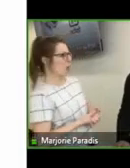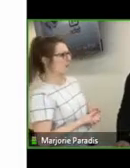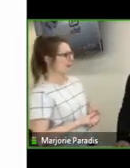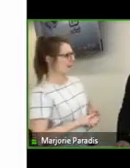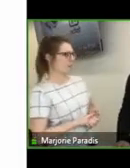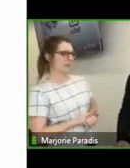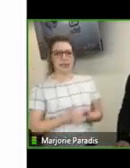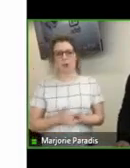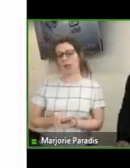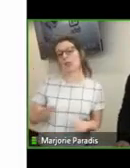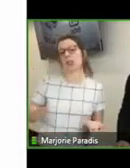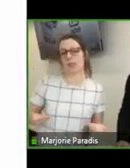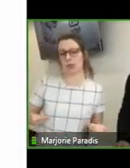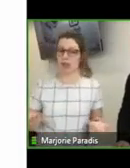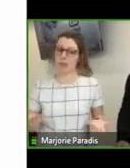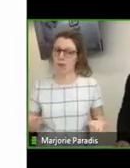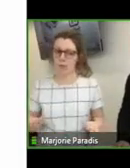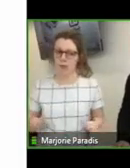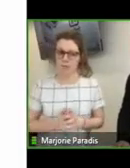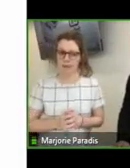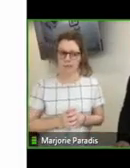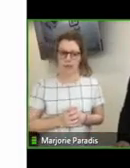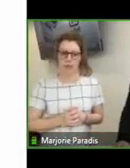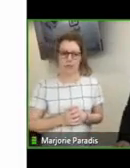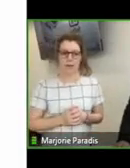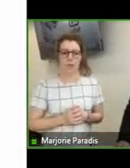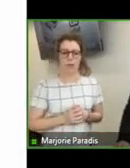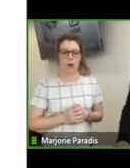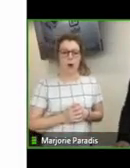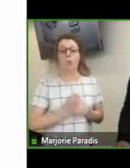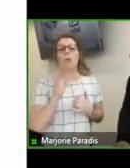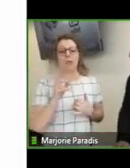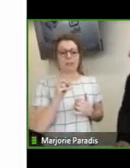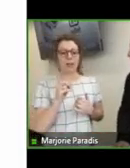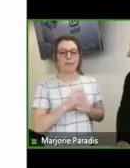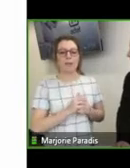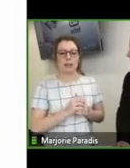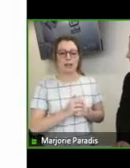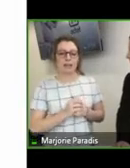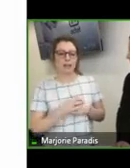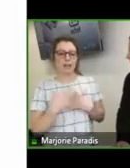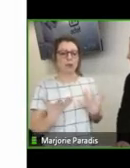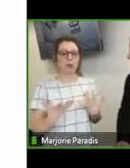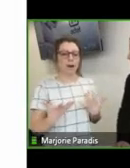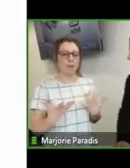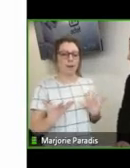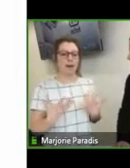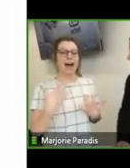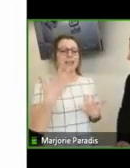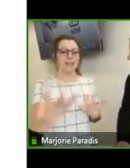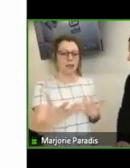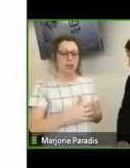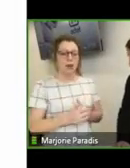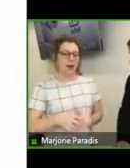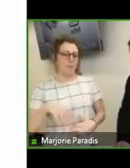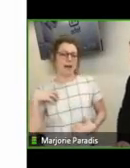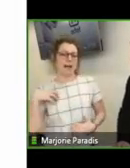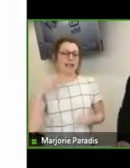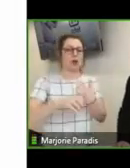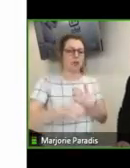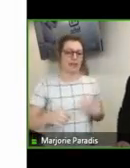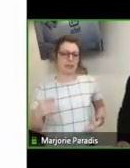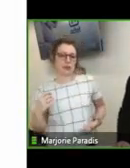sorte qu'on se sent comme citoyen, je ne sais pas vous, en fait, mais nous, on peut vite se sentir démunis par rapport à ça, par